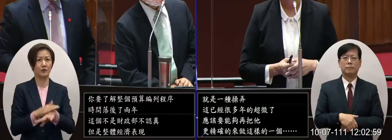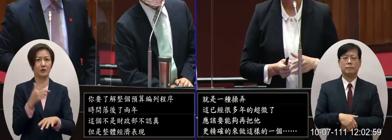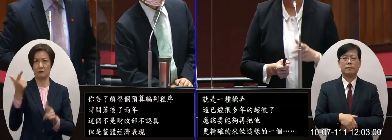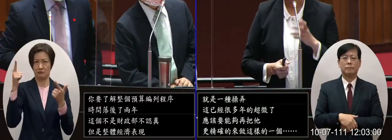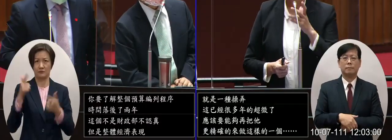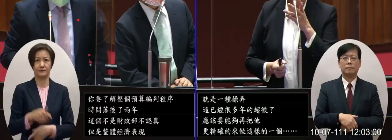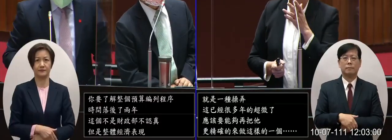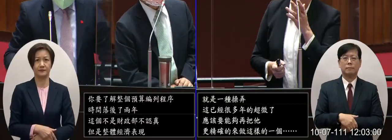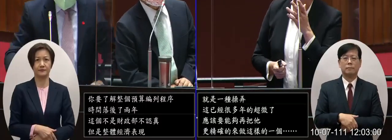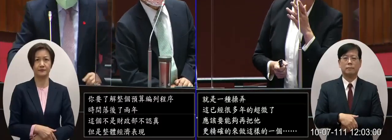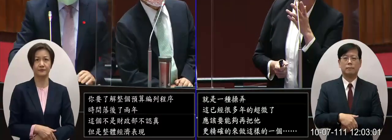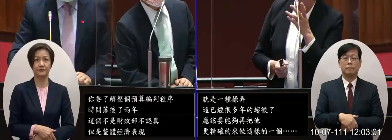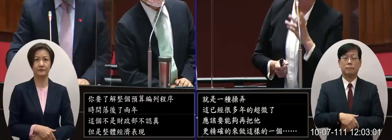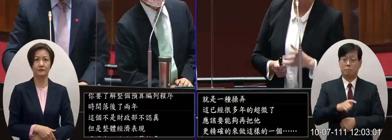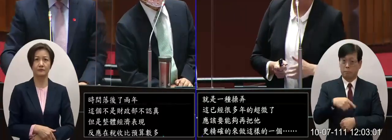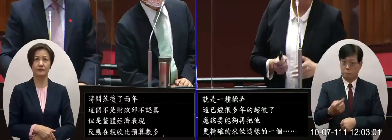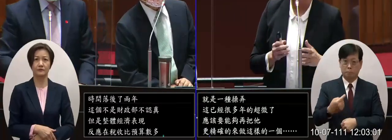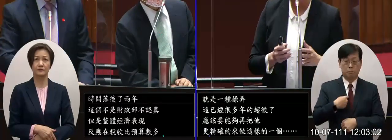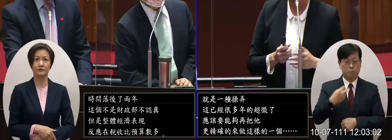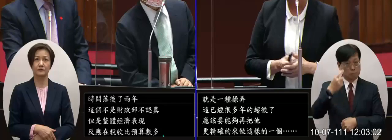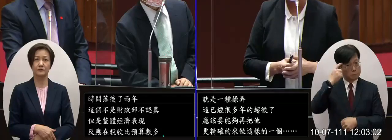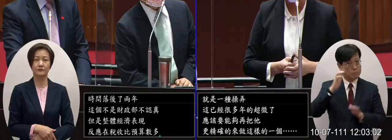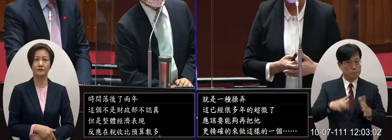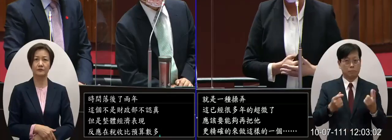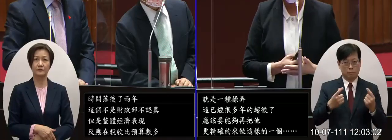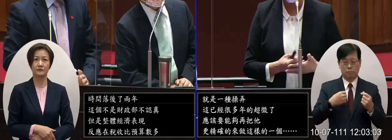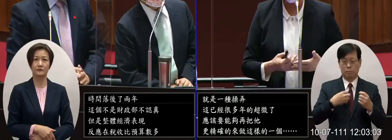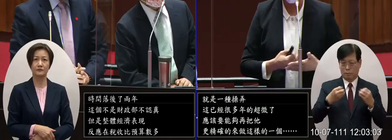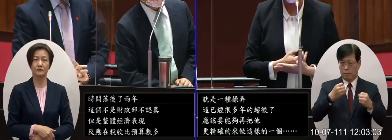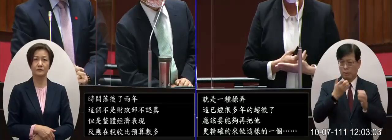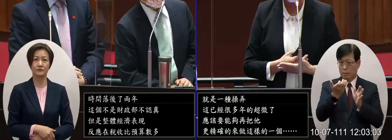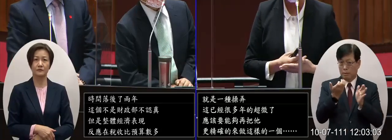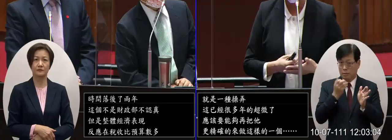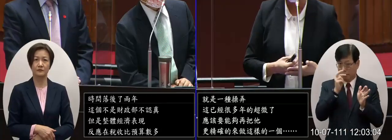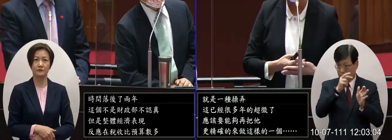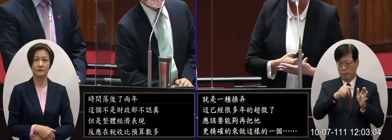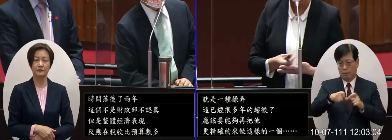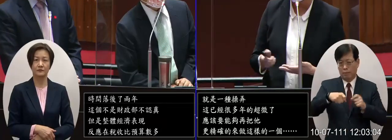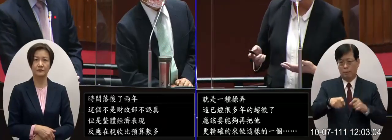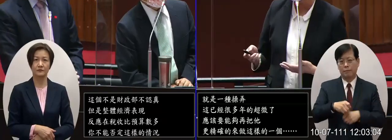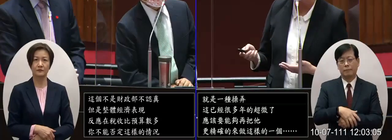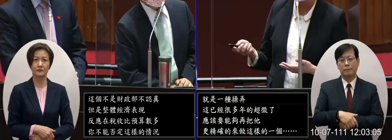这样一个成就。 好，接下来我想今天还是讲前瞻，我们来讲一下